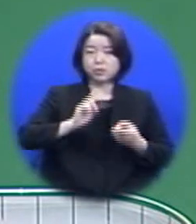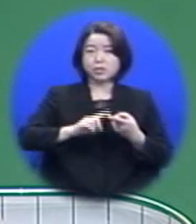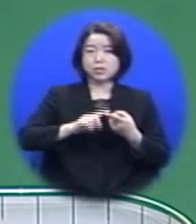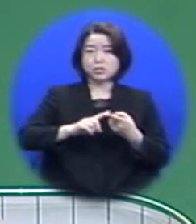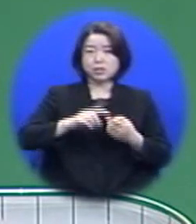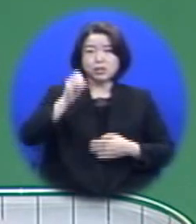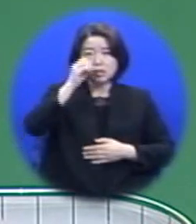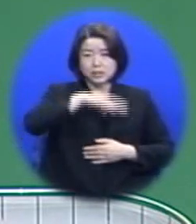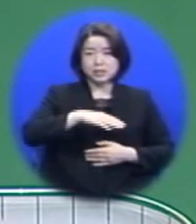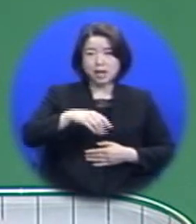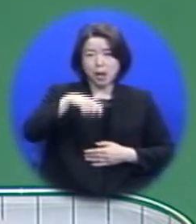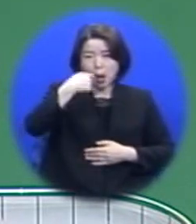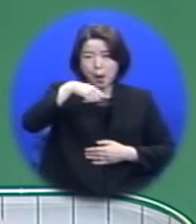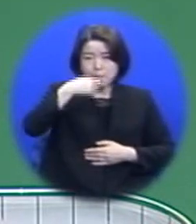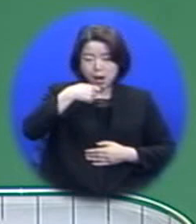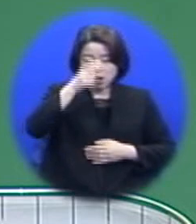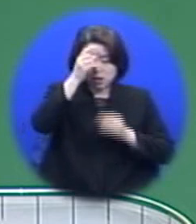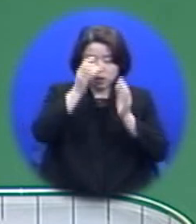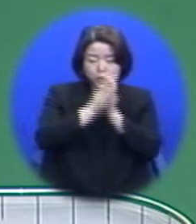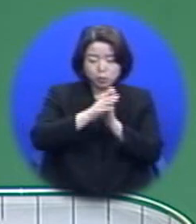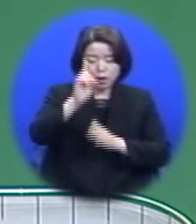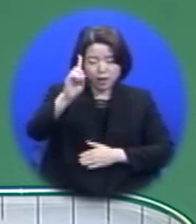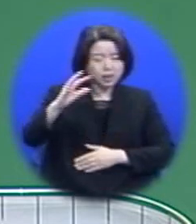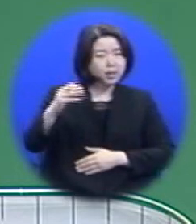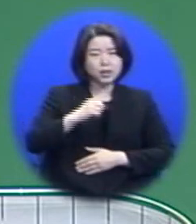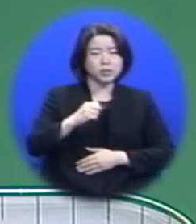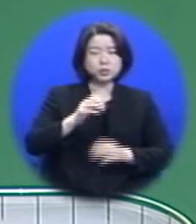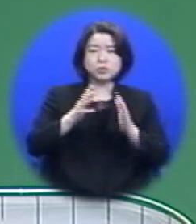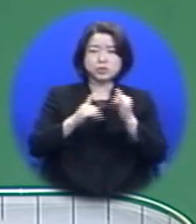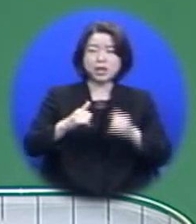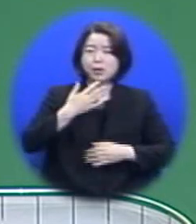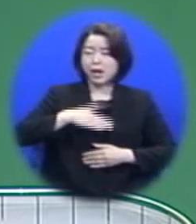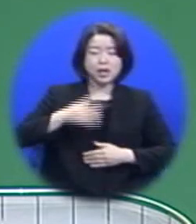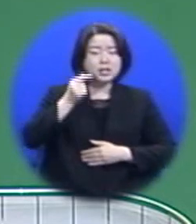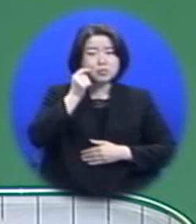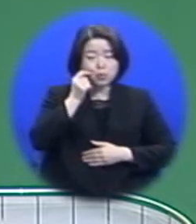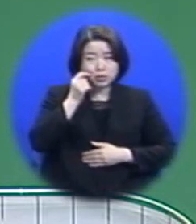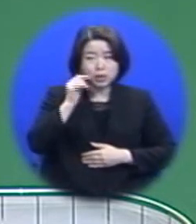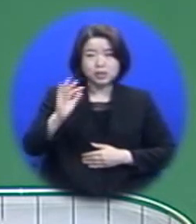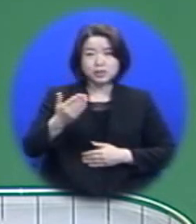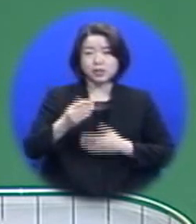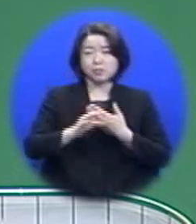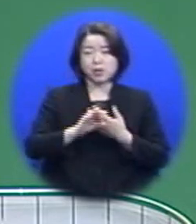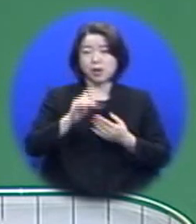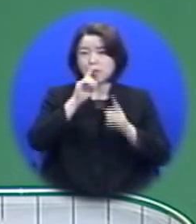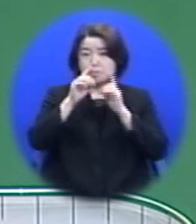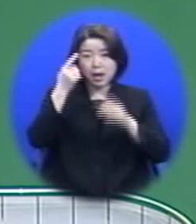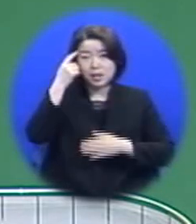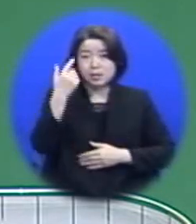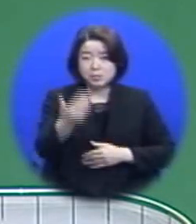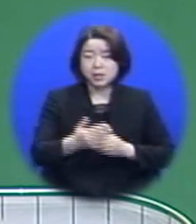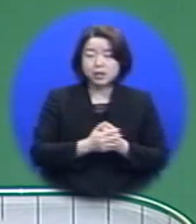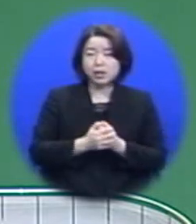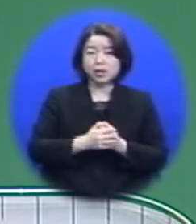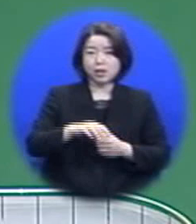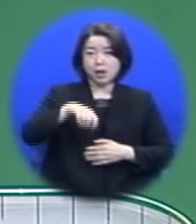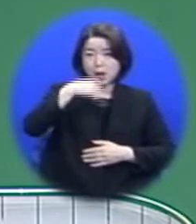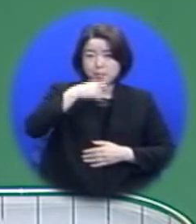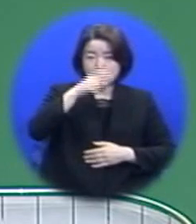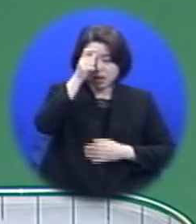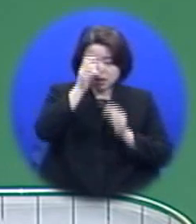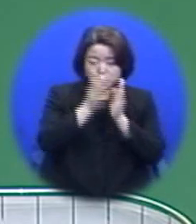식사기도 하는 정도 하나 가지고 밖에는 사람들에게 알리지 못한다면 말이 됩니까 식사기도 하는 것 정도